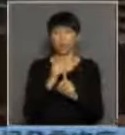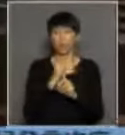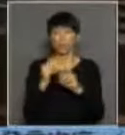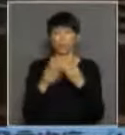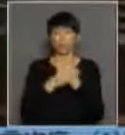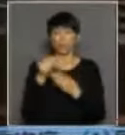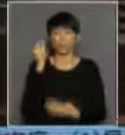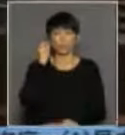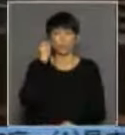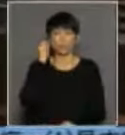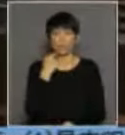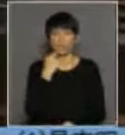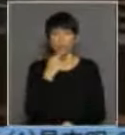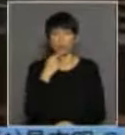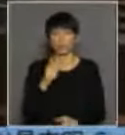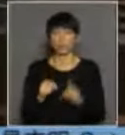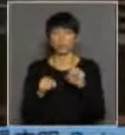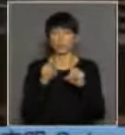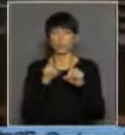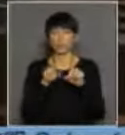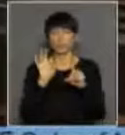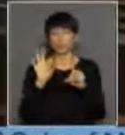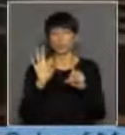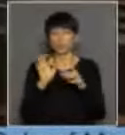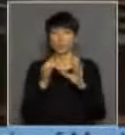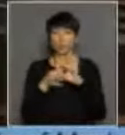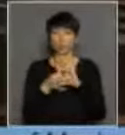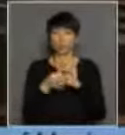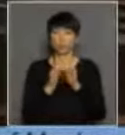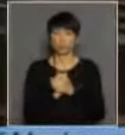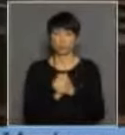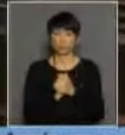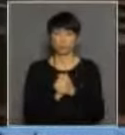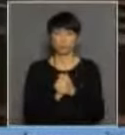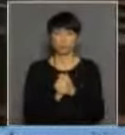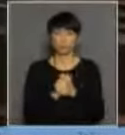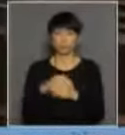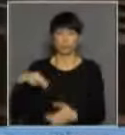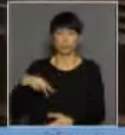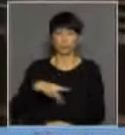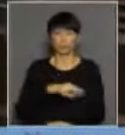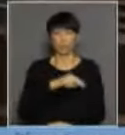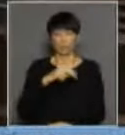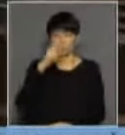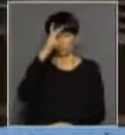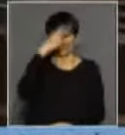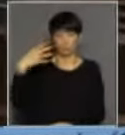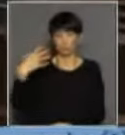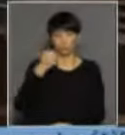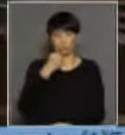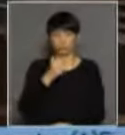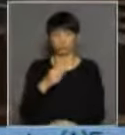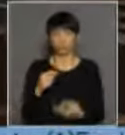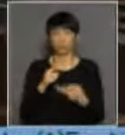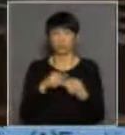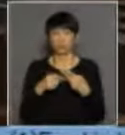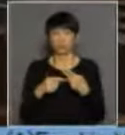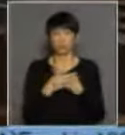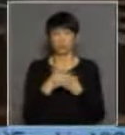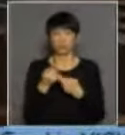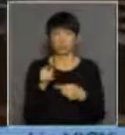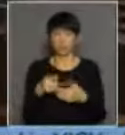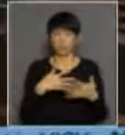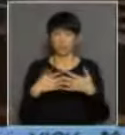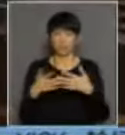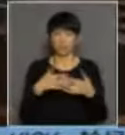經讀過呢，就是關於 1.3 段呢，講這個行政長官會同行政會議，他們在這件事上，